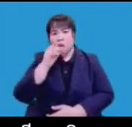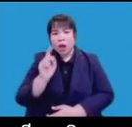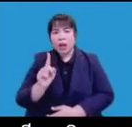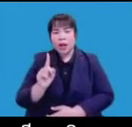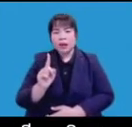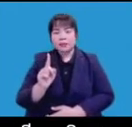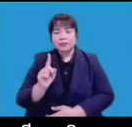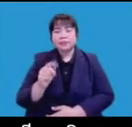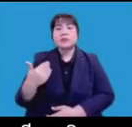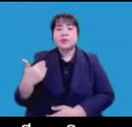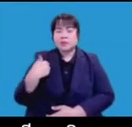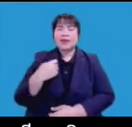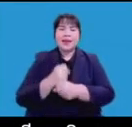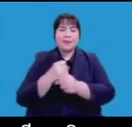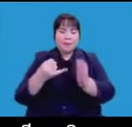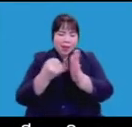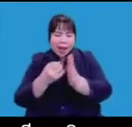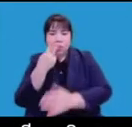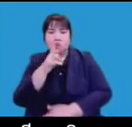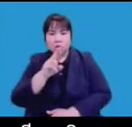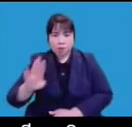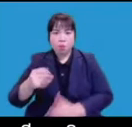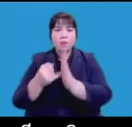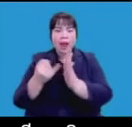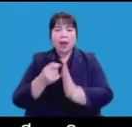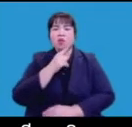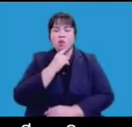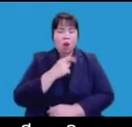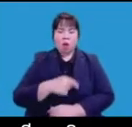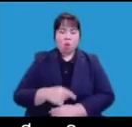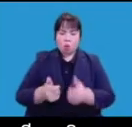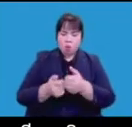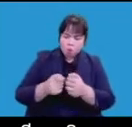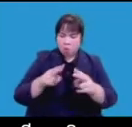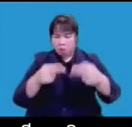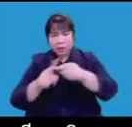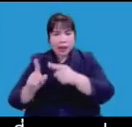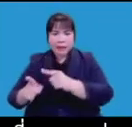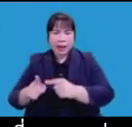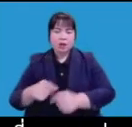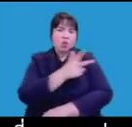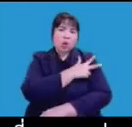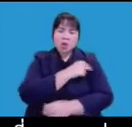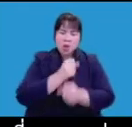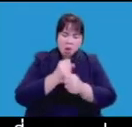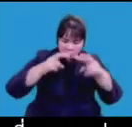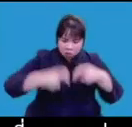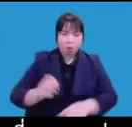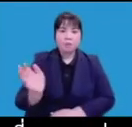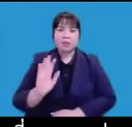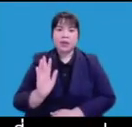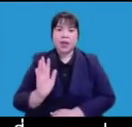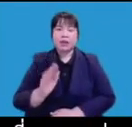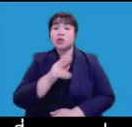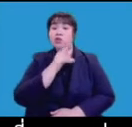ๆคือ user friendly คือที่ใช้งานง่ายนะครับคนทั่วไปเนี่ยไม่จำเป็นต้องไป Nextech วิศวกรระดับทั้งดร. อานนท์ดร. โป๊กเนี่ย